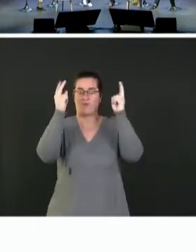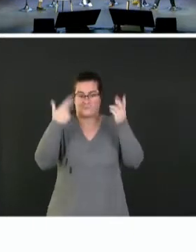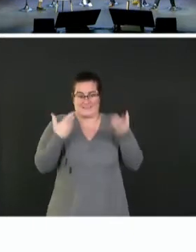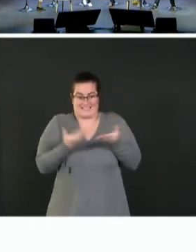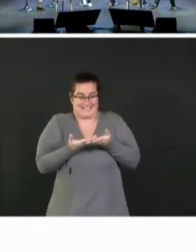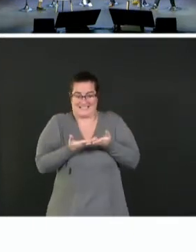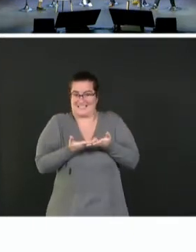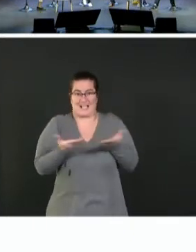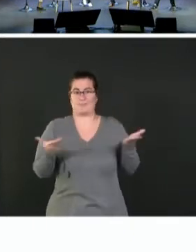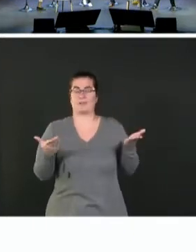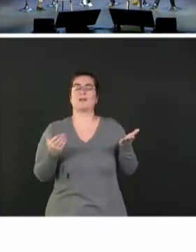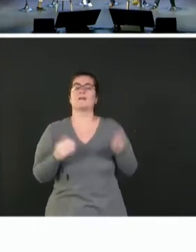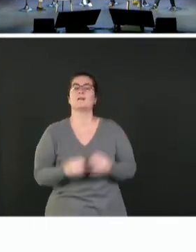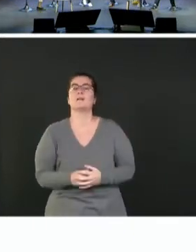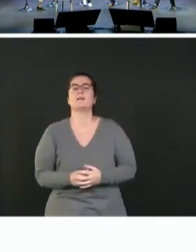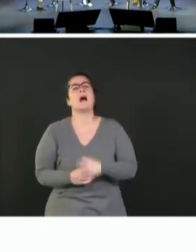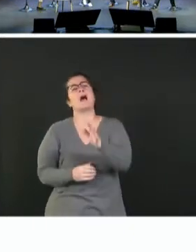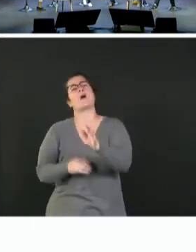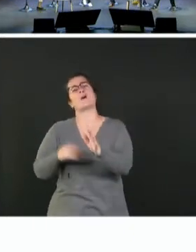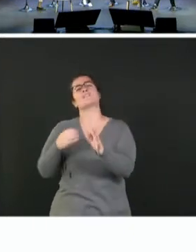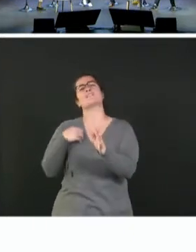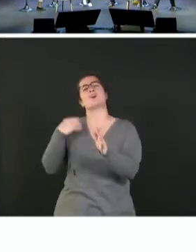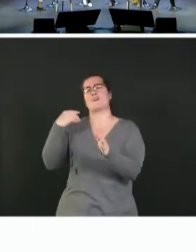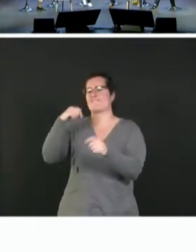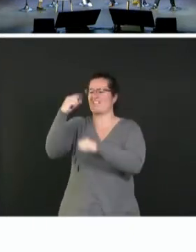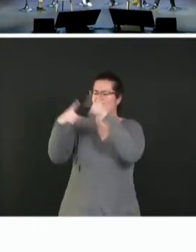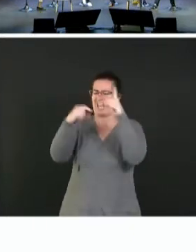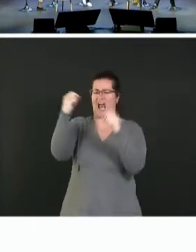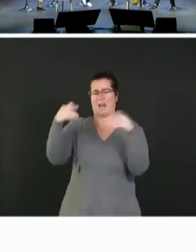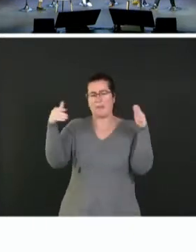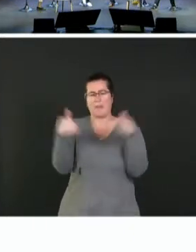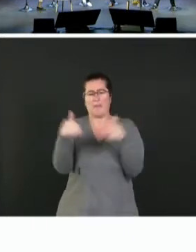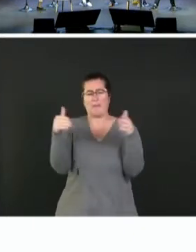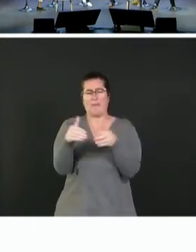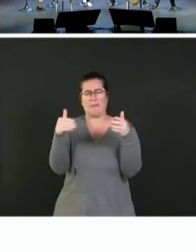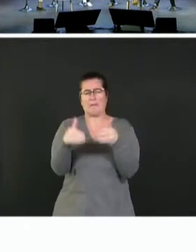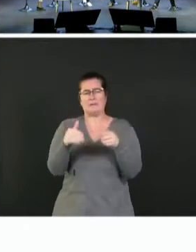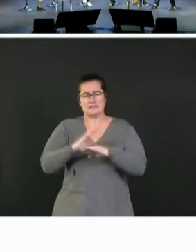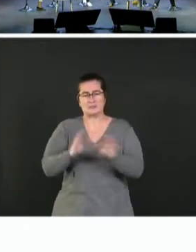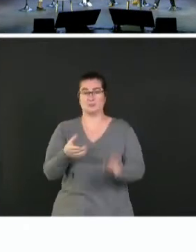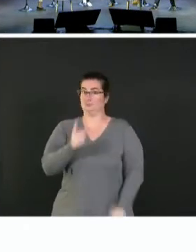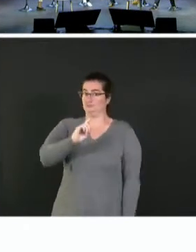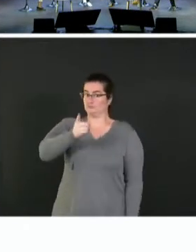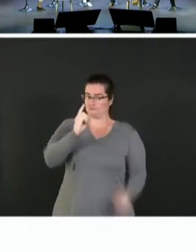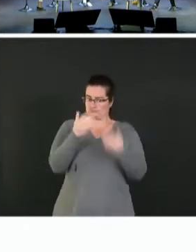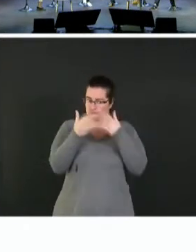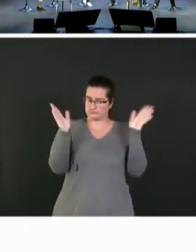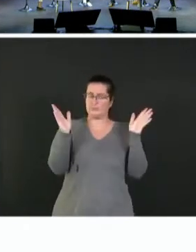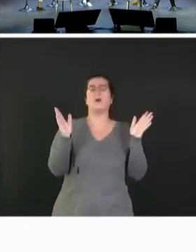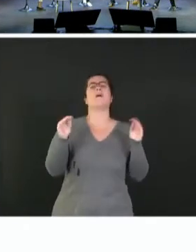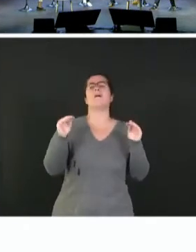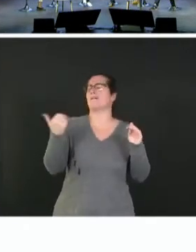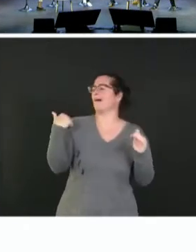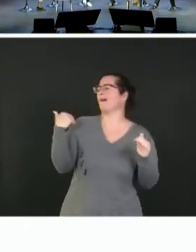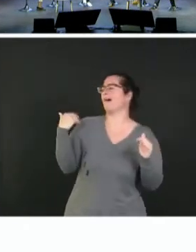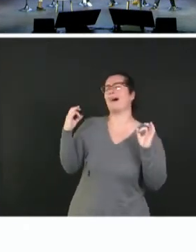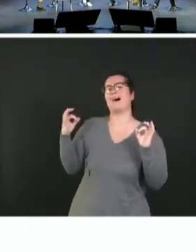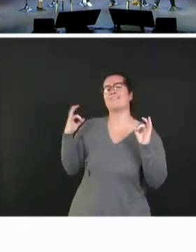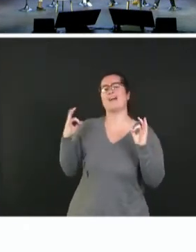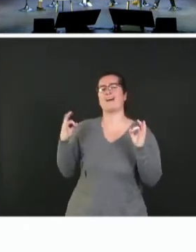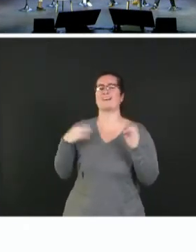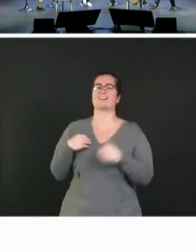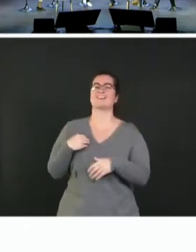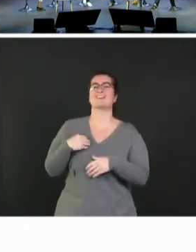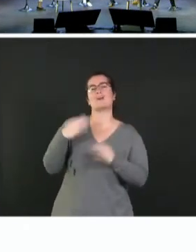à tous les niveaux et pas seulement sur le végétal, quoi. J'ai l'impression que lors des dernières années, on a quand même réduit la question de la biodiversité